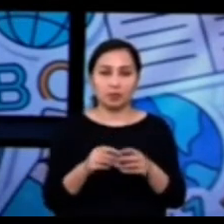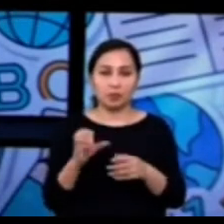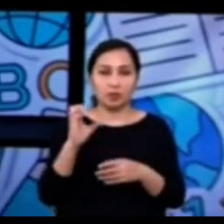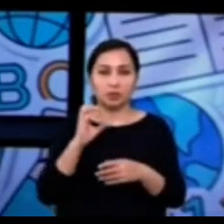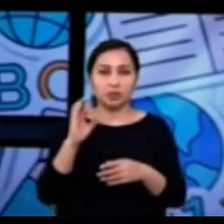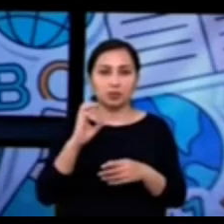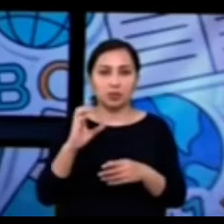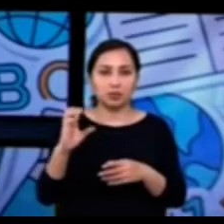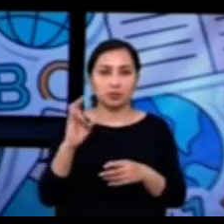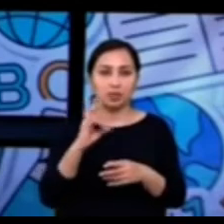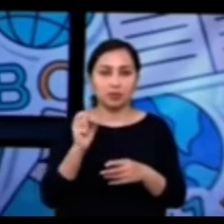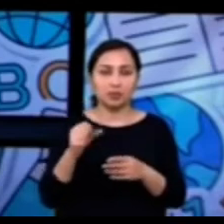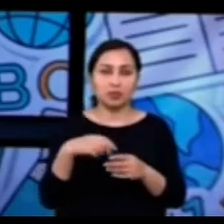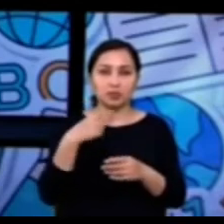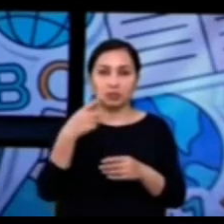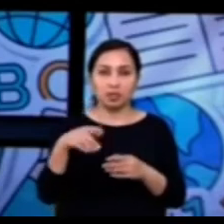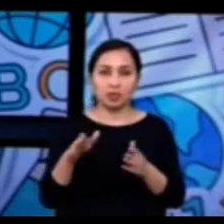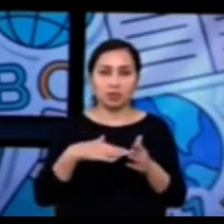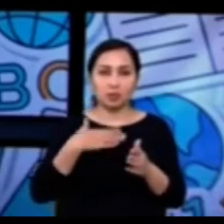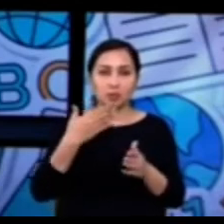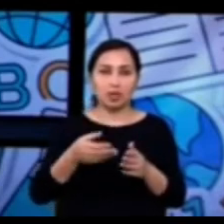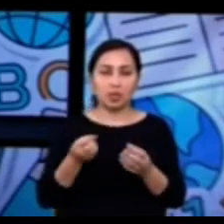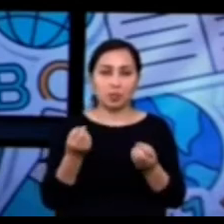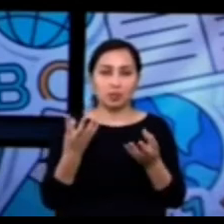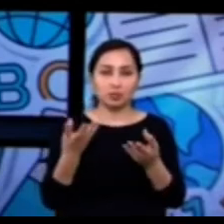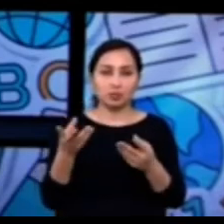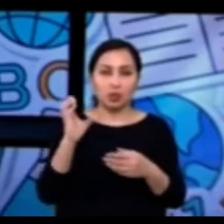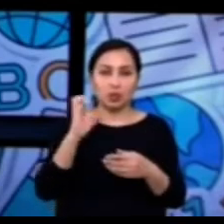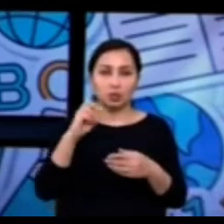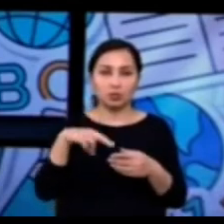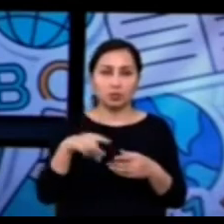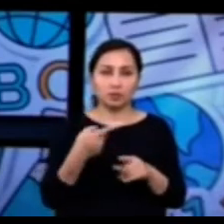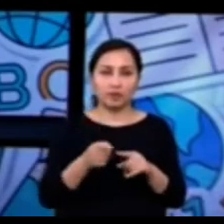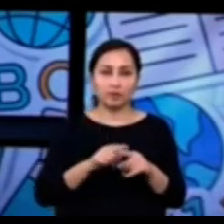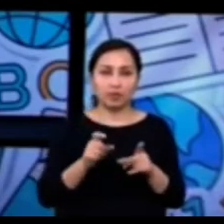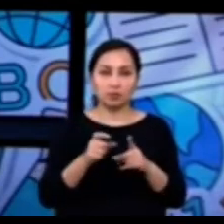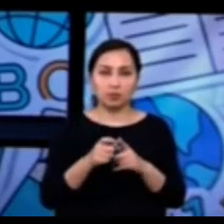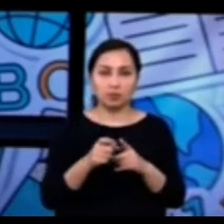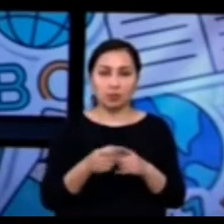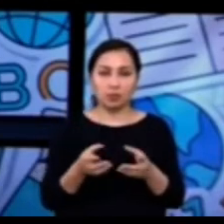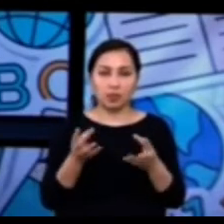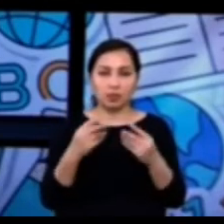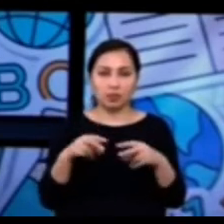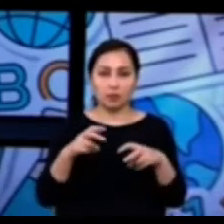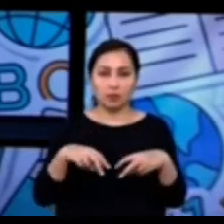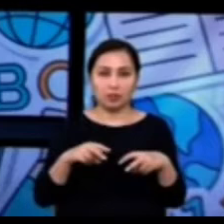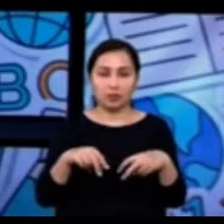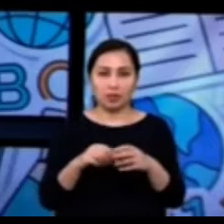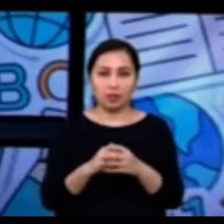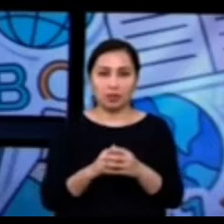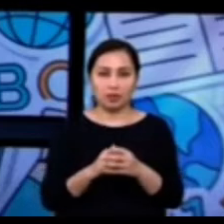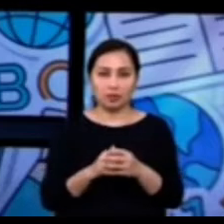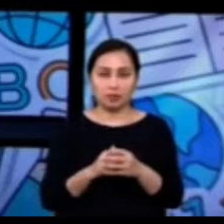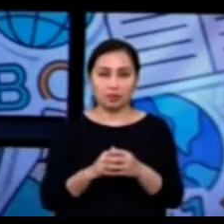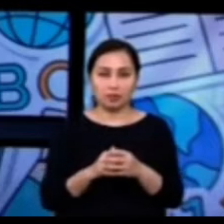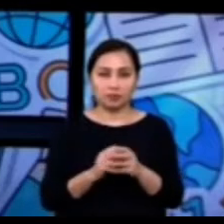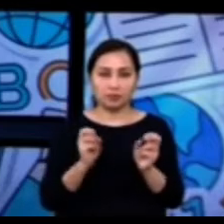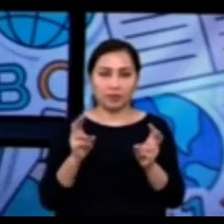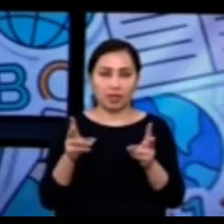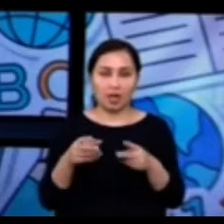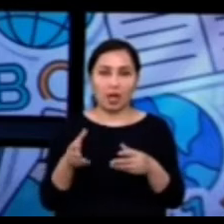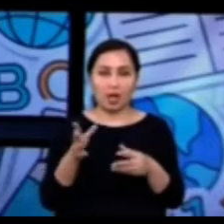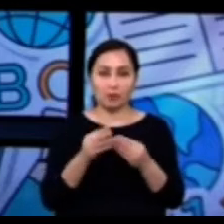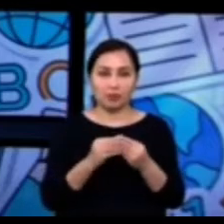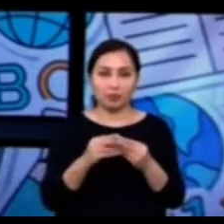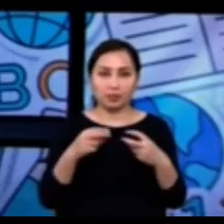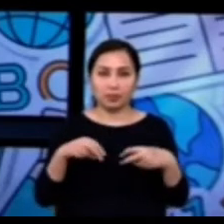«сосна». Скажите мне, пожалуйста, сколько слогов в данном слове? Давайте проверим. Как мы